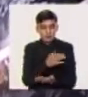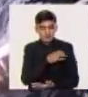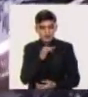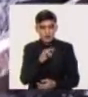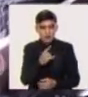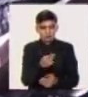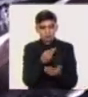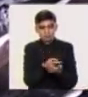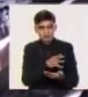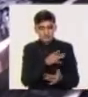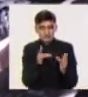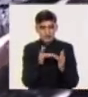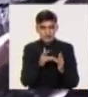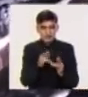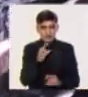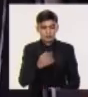на детской кроватке.